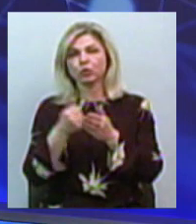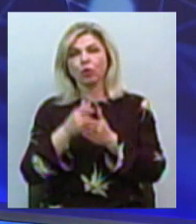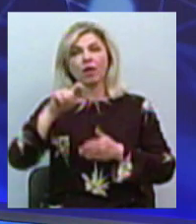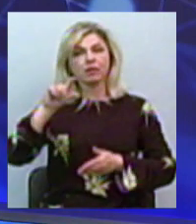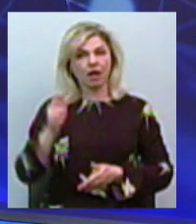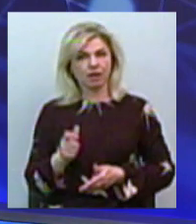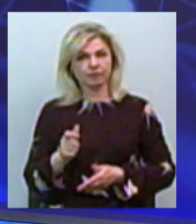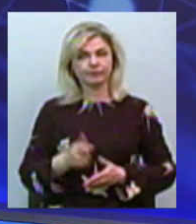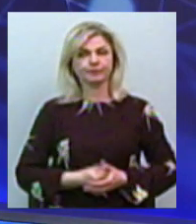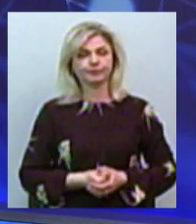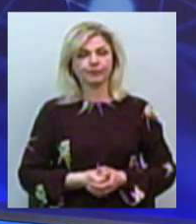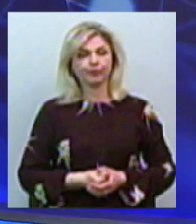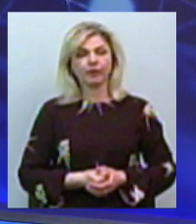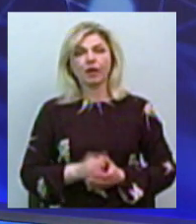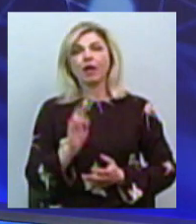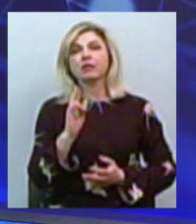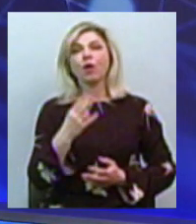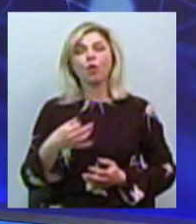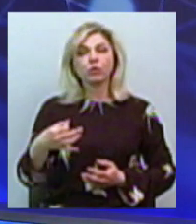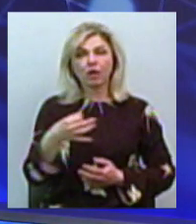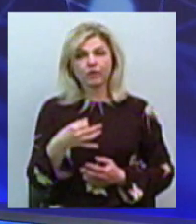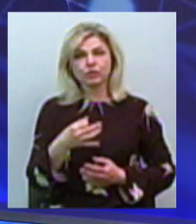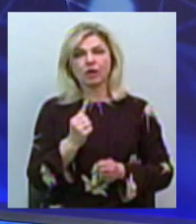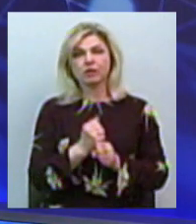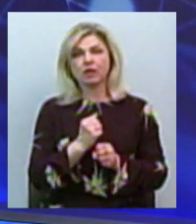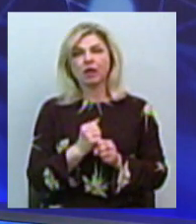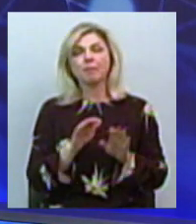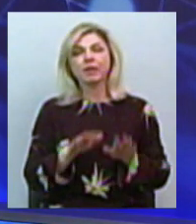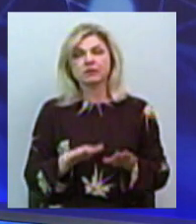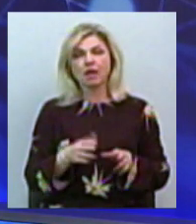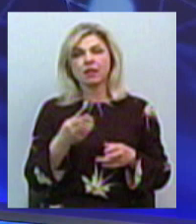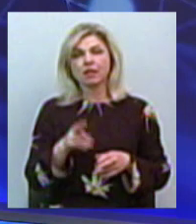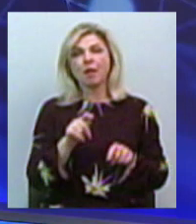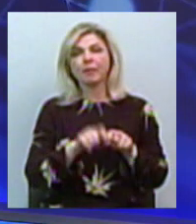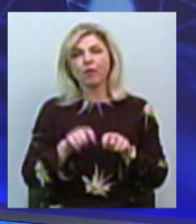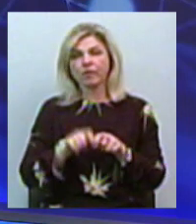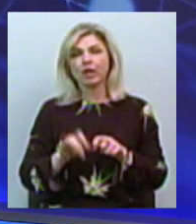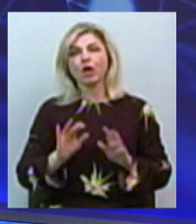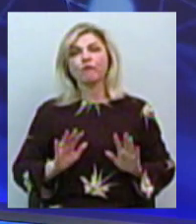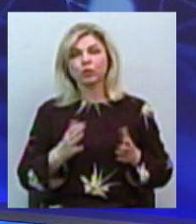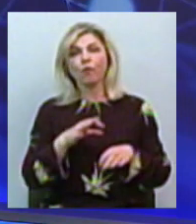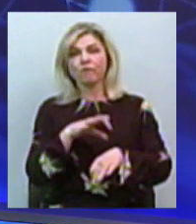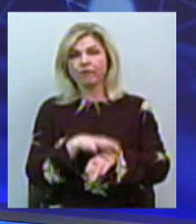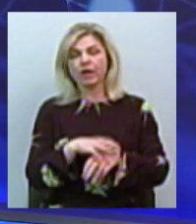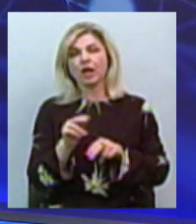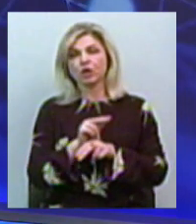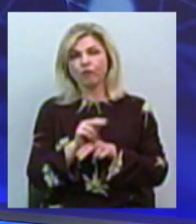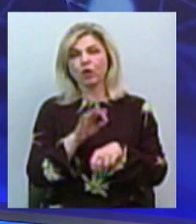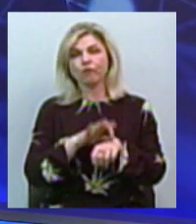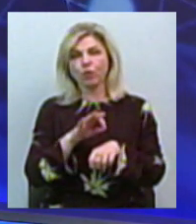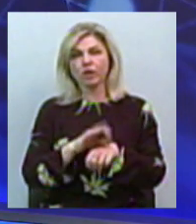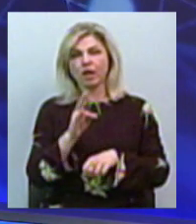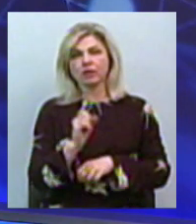республіки. Водночас на Миколаївщині облаштовуються місця для перевірки і в разі виявлення лікування хворих